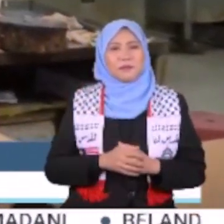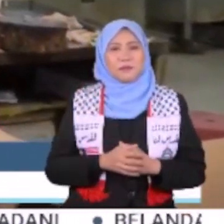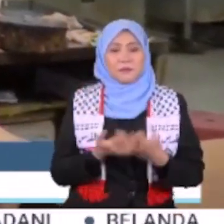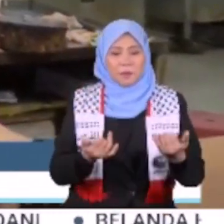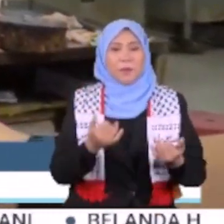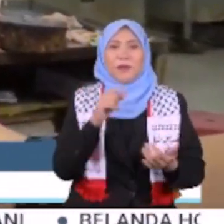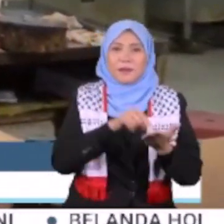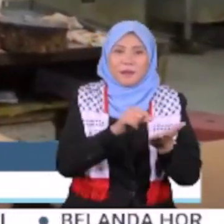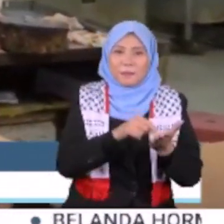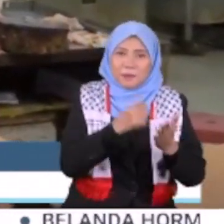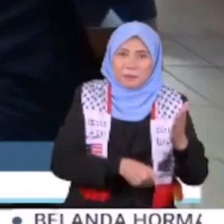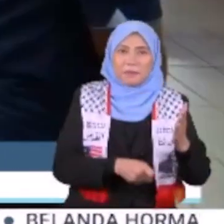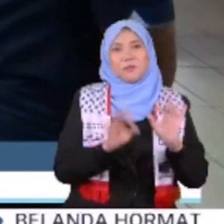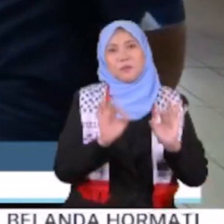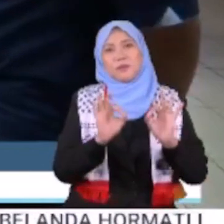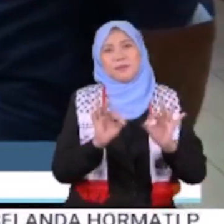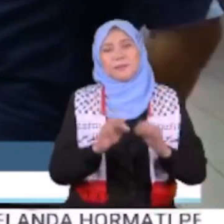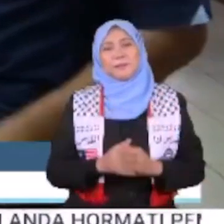Dah ni ayam stabil.